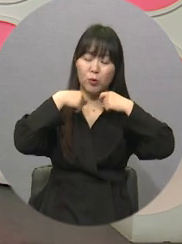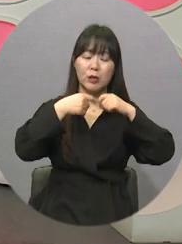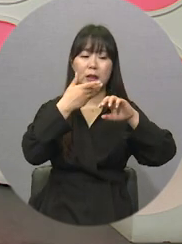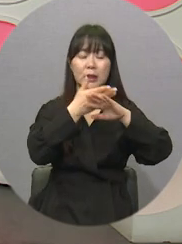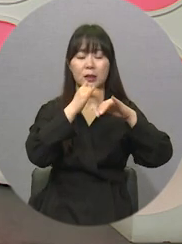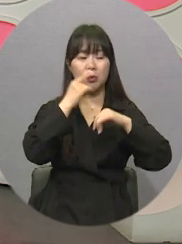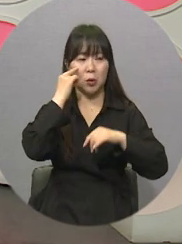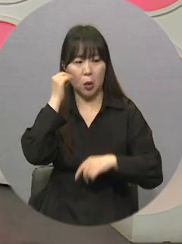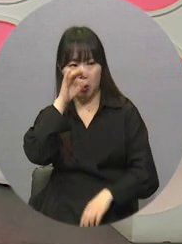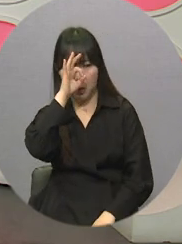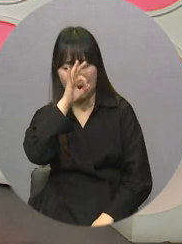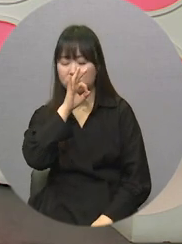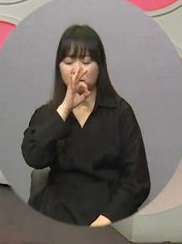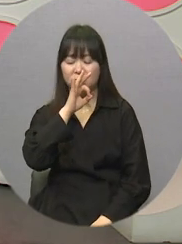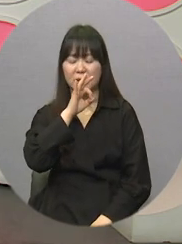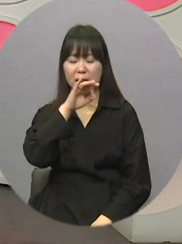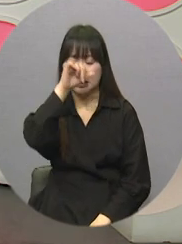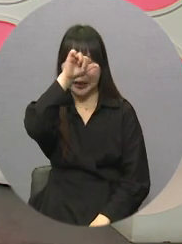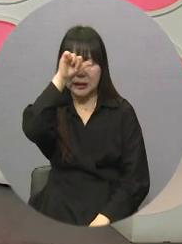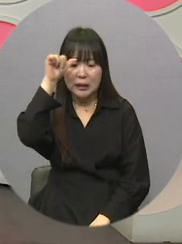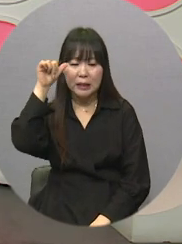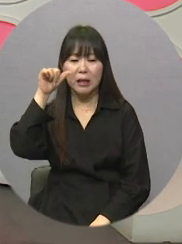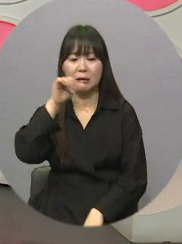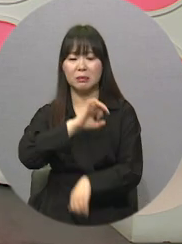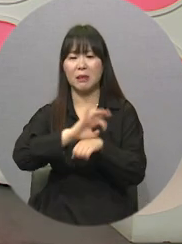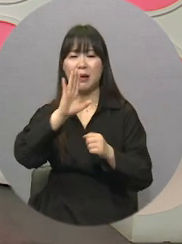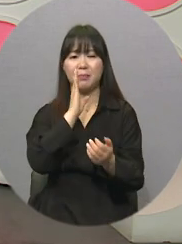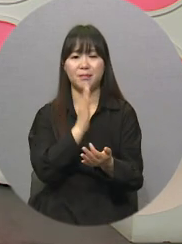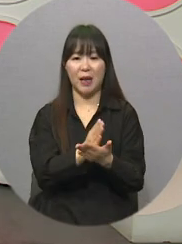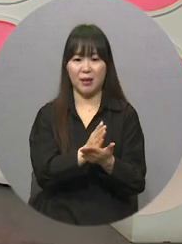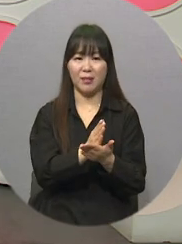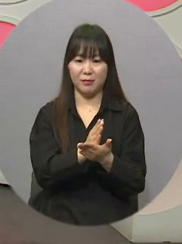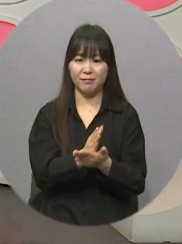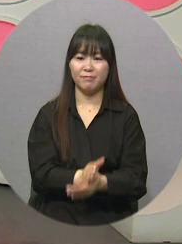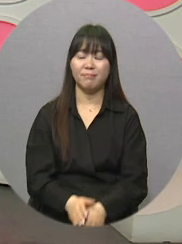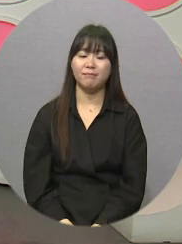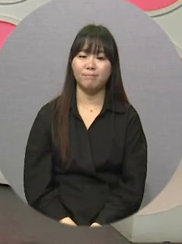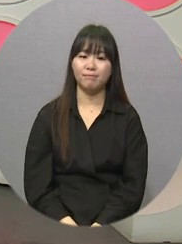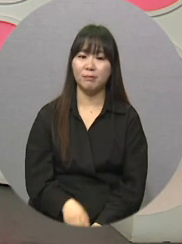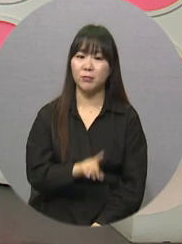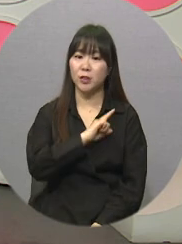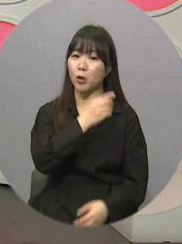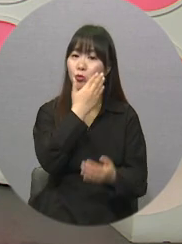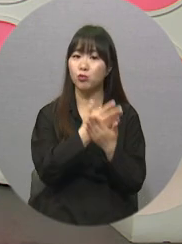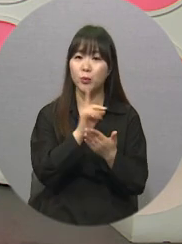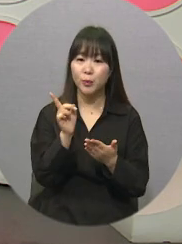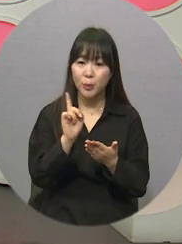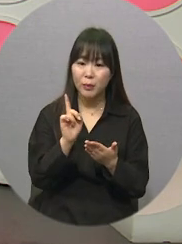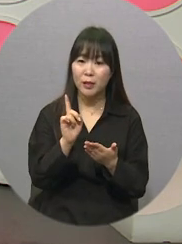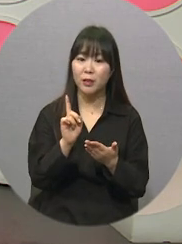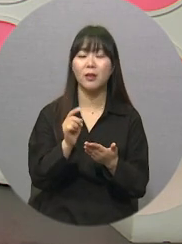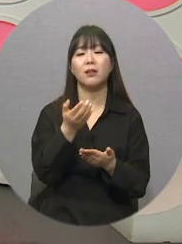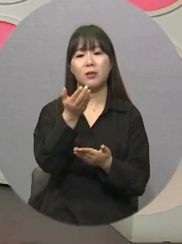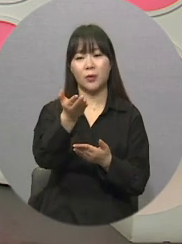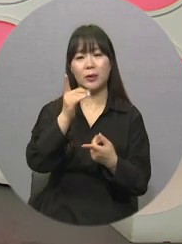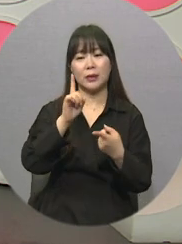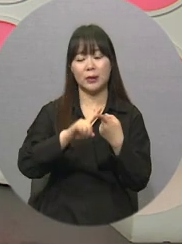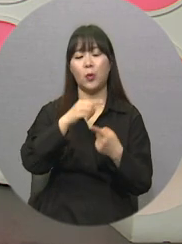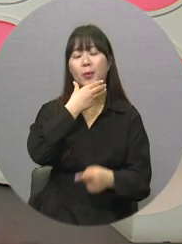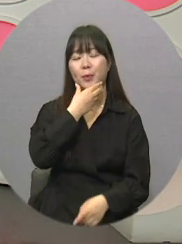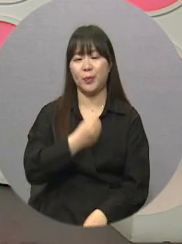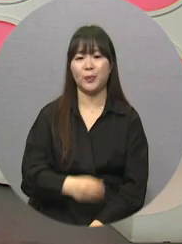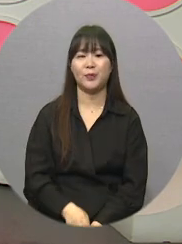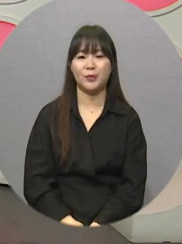다른 사람 눈치 보느라 인생을 허비하지 마. 중요한 건 바로 너의